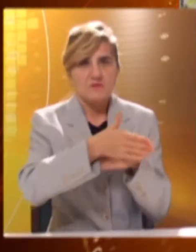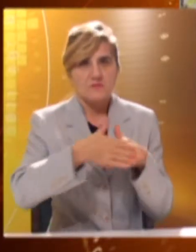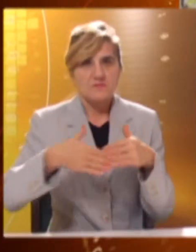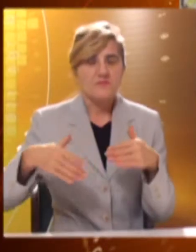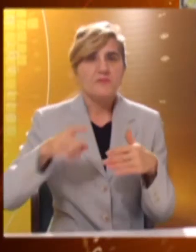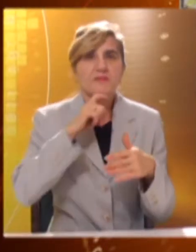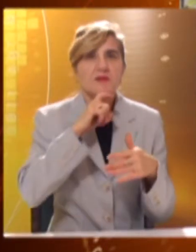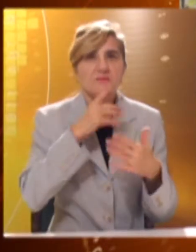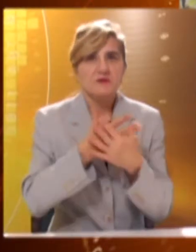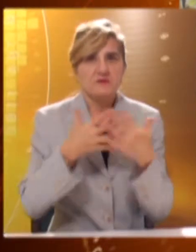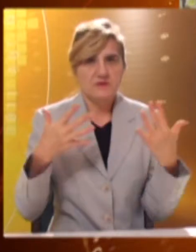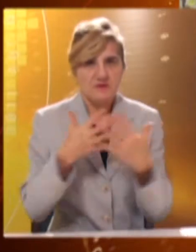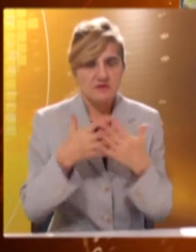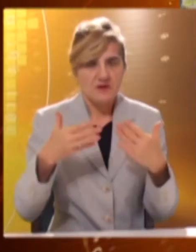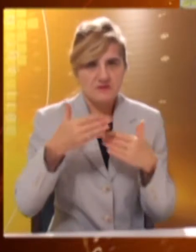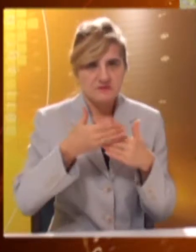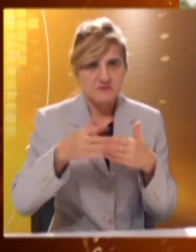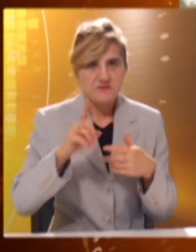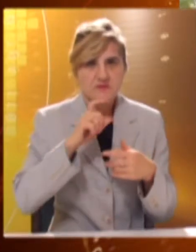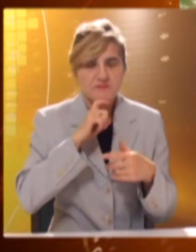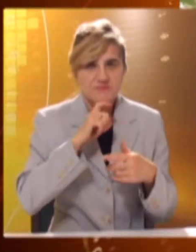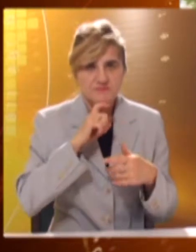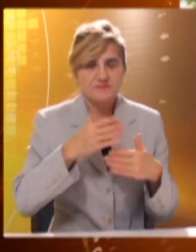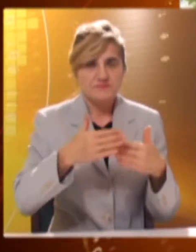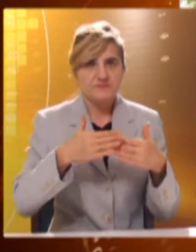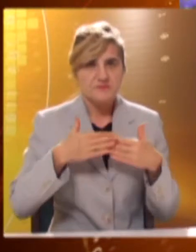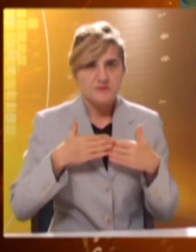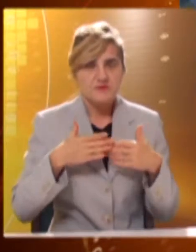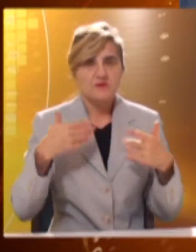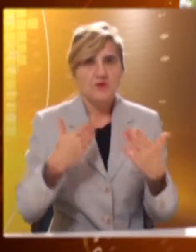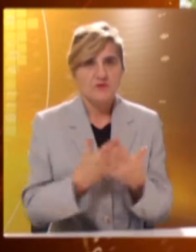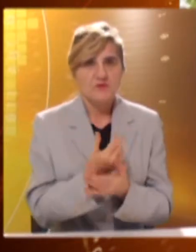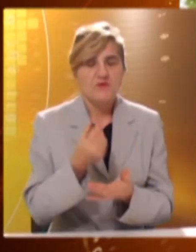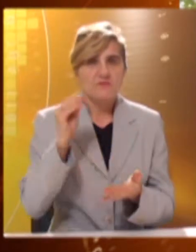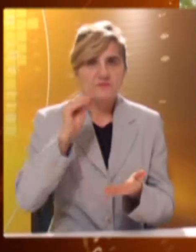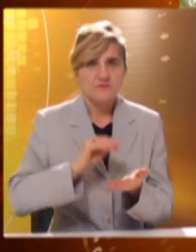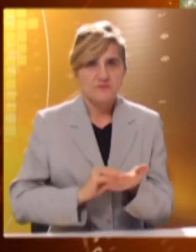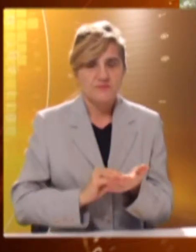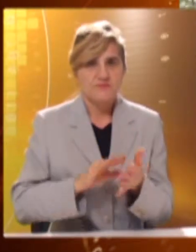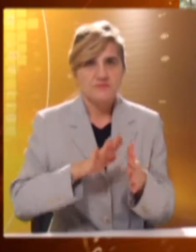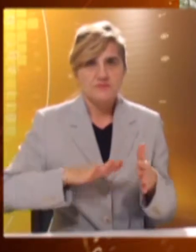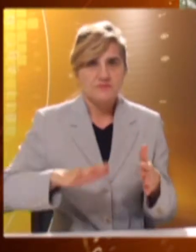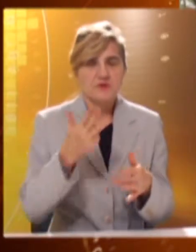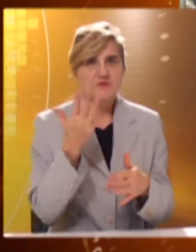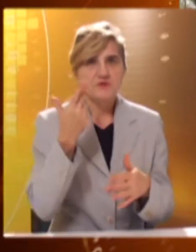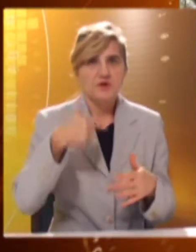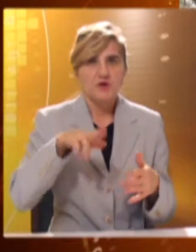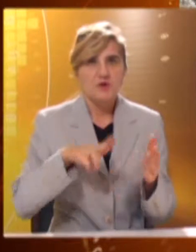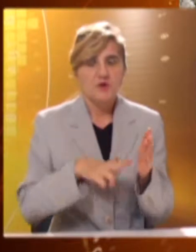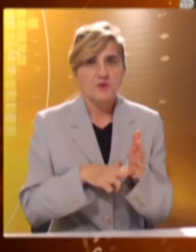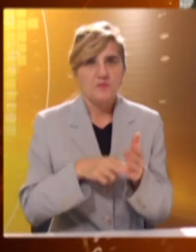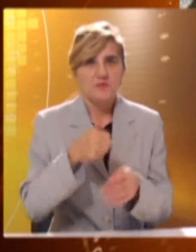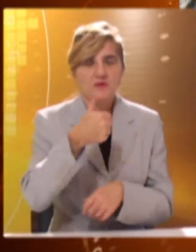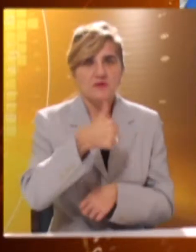prema Mađarskoj povučena je severno od grada, dok je konačna granica nove države utvrđena u Trianonu 4.